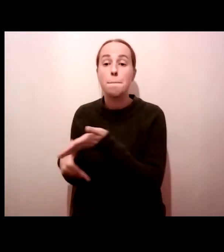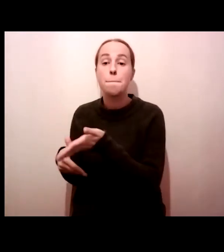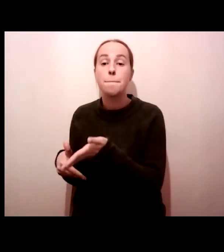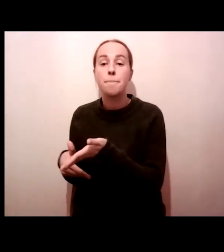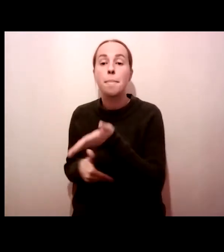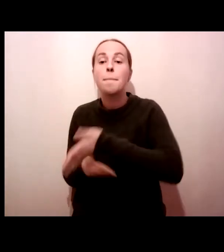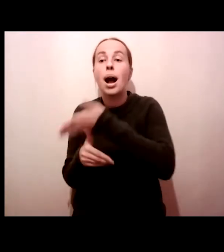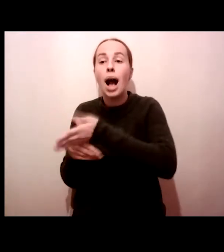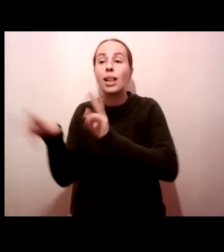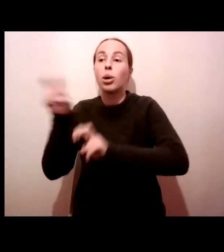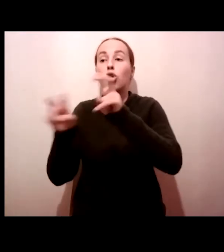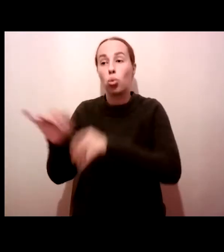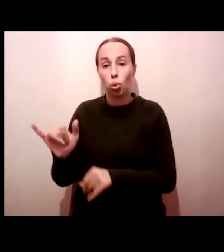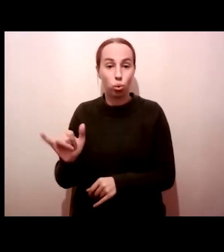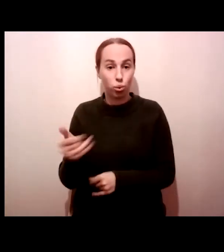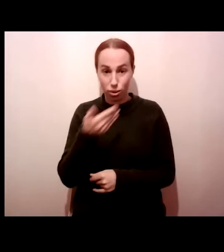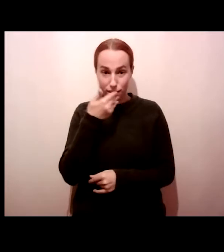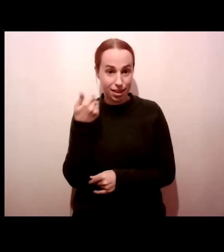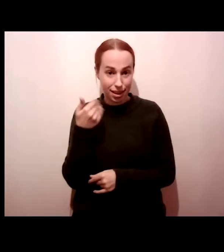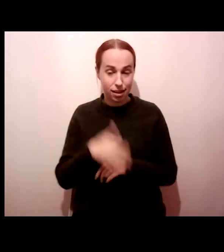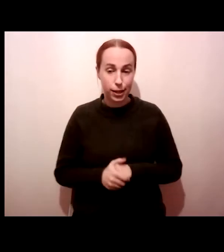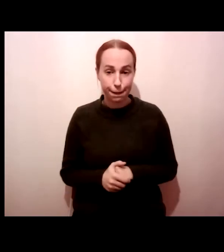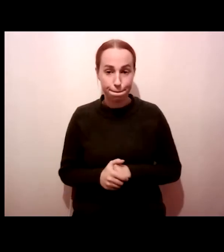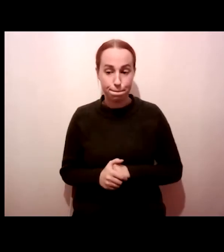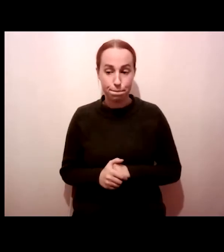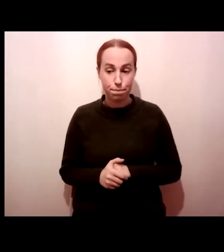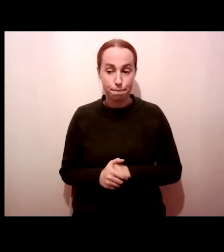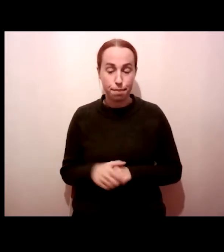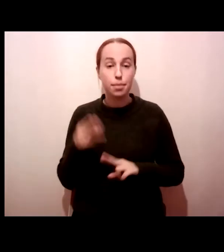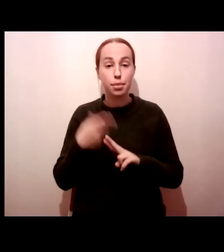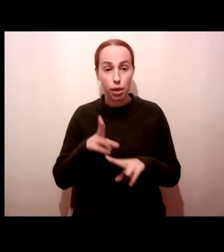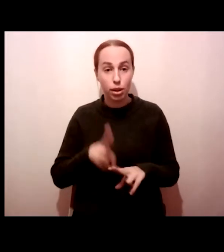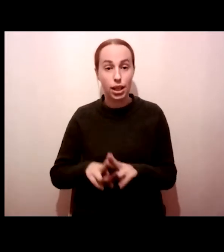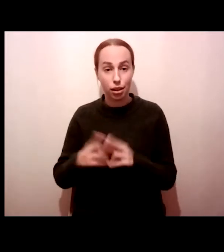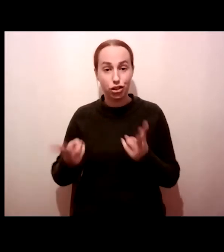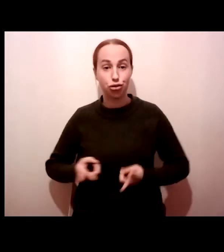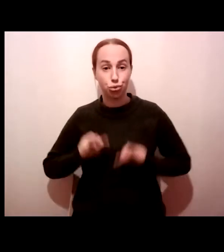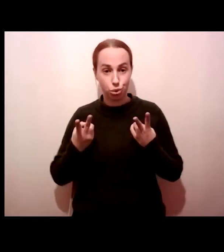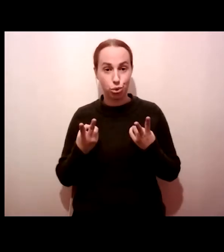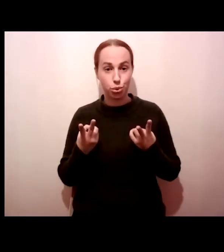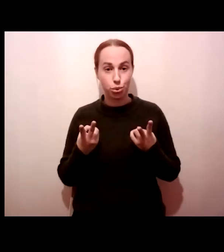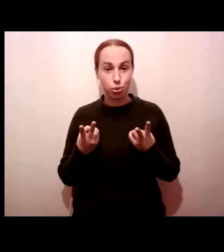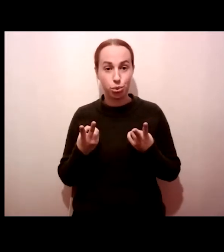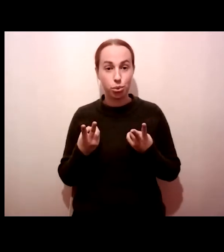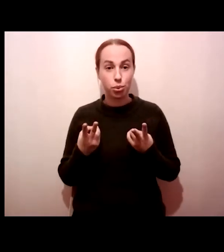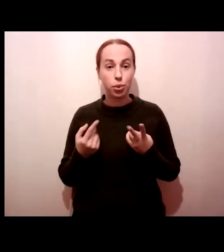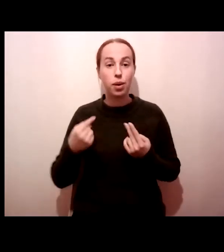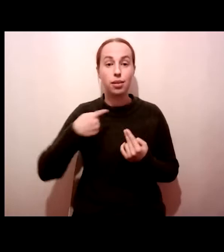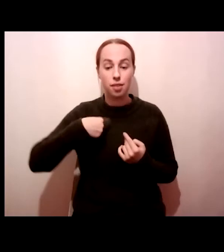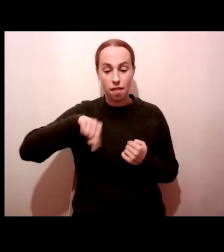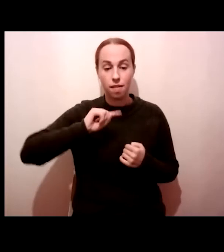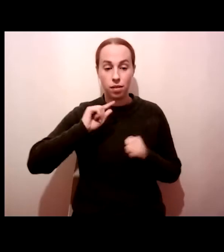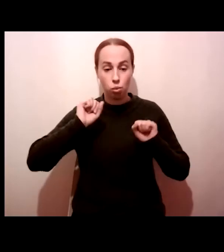kažkur kitur. Tai dėl to mes labai džiaugiamės, kad pagaliau mums pavyko